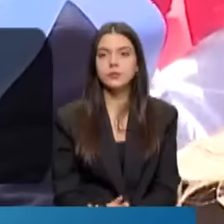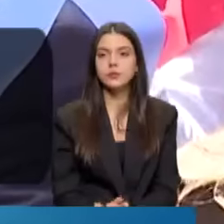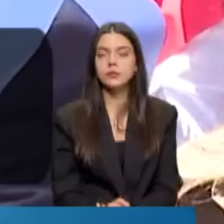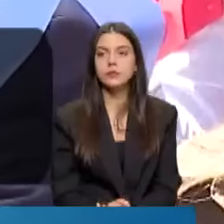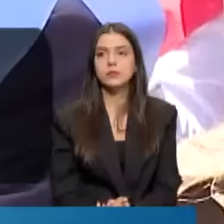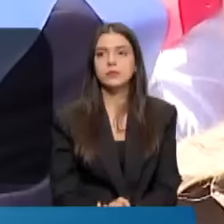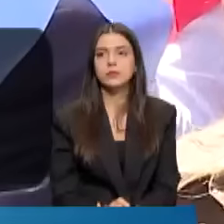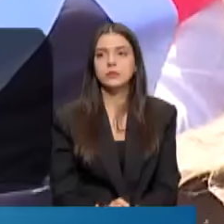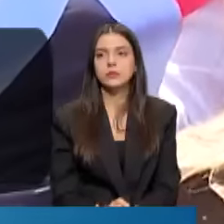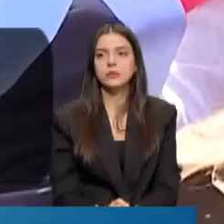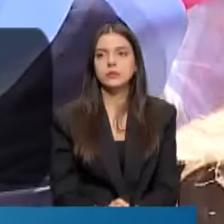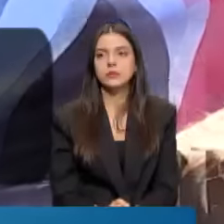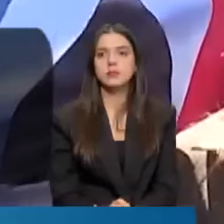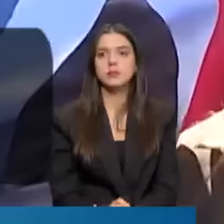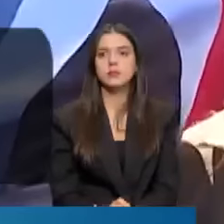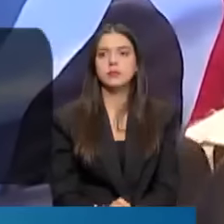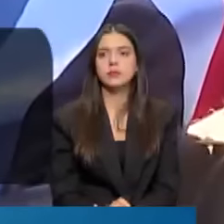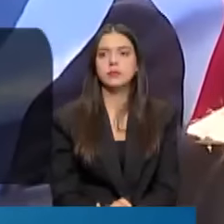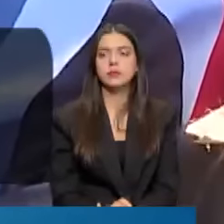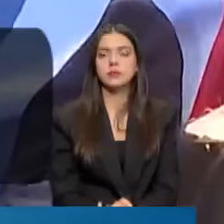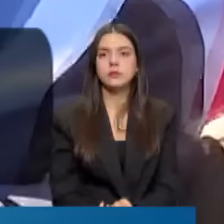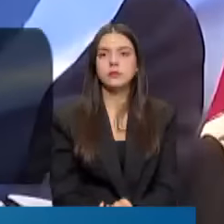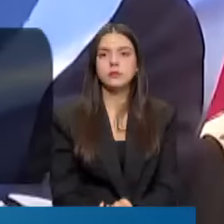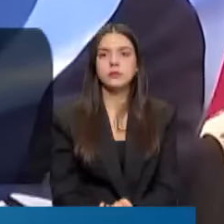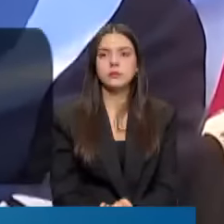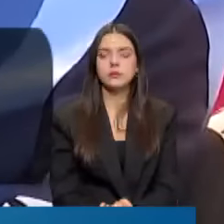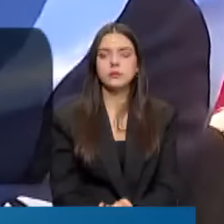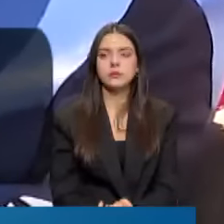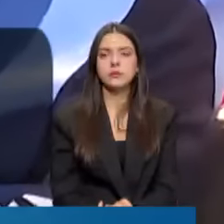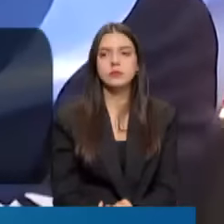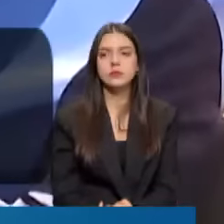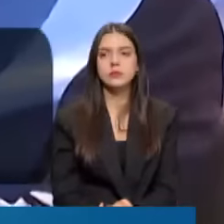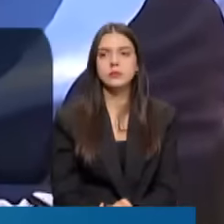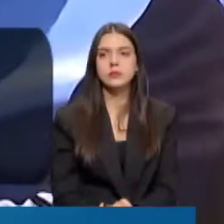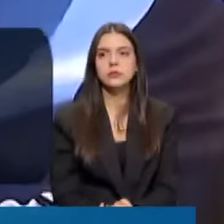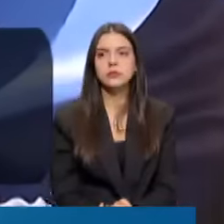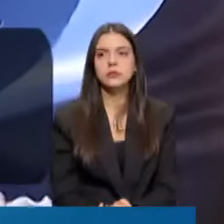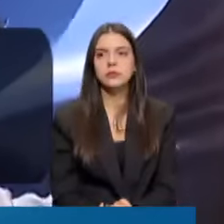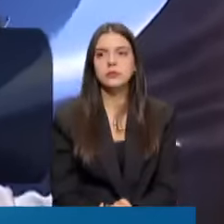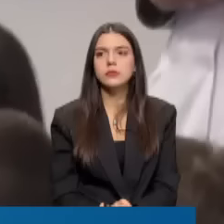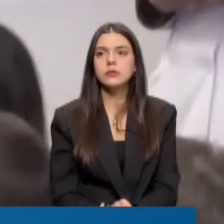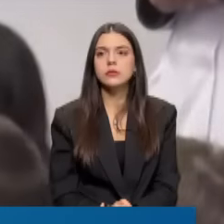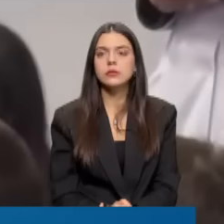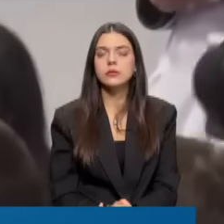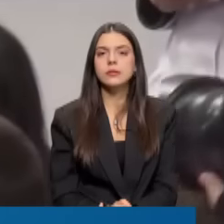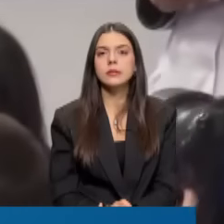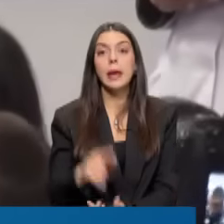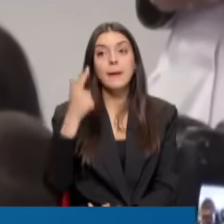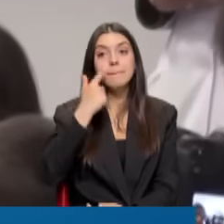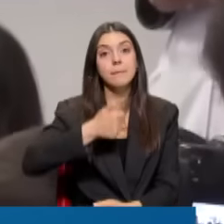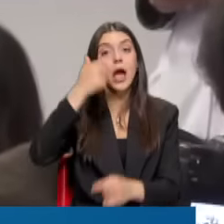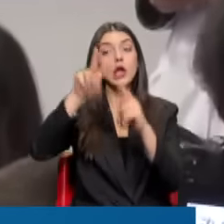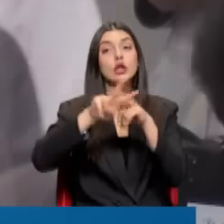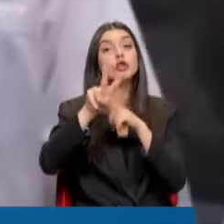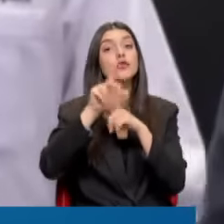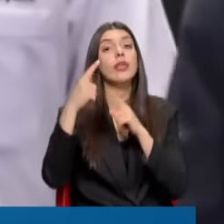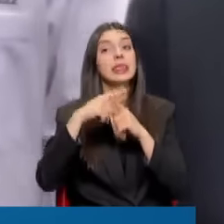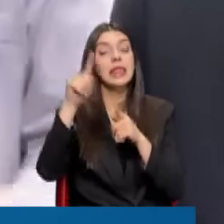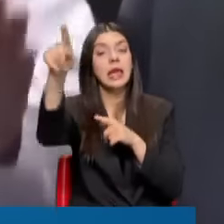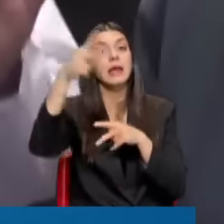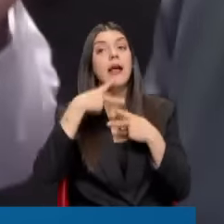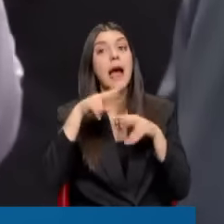Özgür iradeli bireyler yetişmez bizim çocuklarımızı tekkede mürü yetiştir gibi yetiştirmeniz izin vermeyeceğiz bakan Yusuf Tekin'in duyurduğu